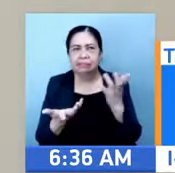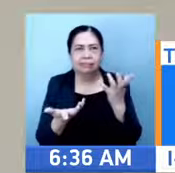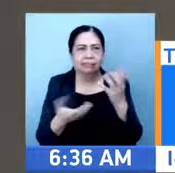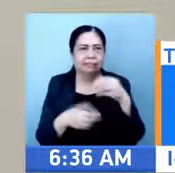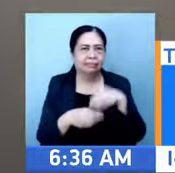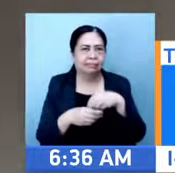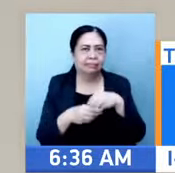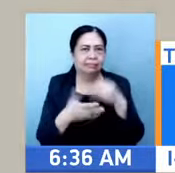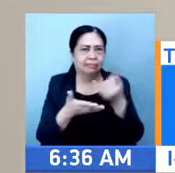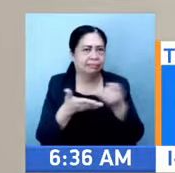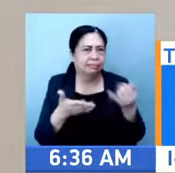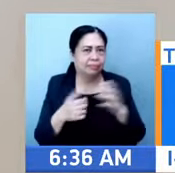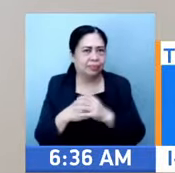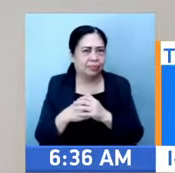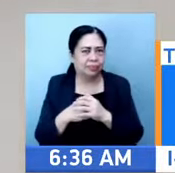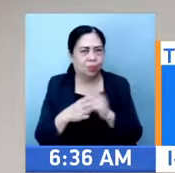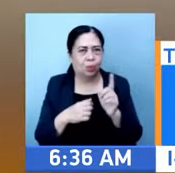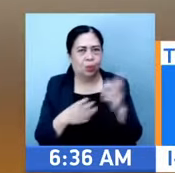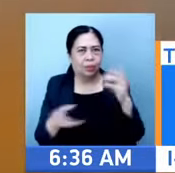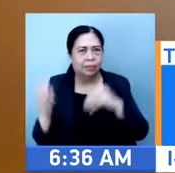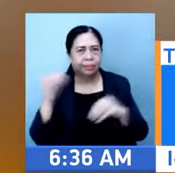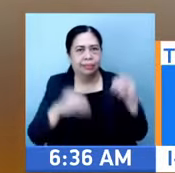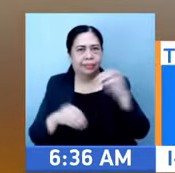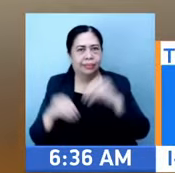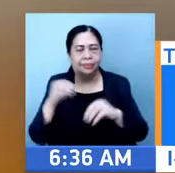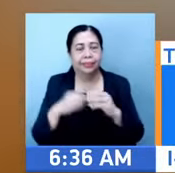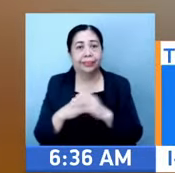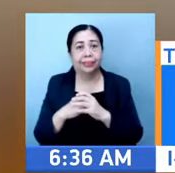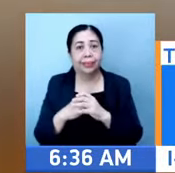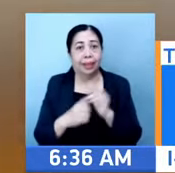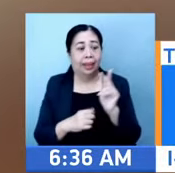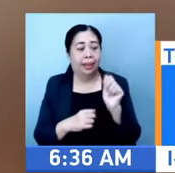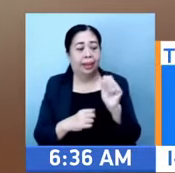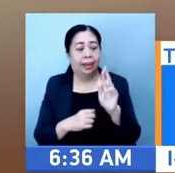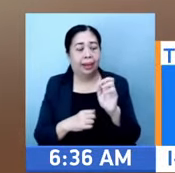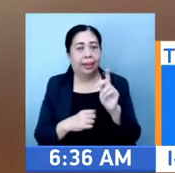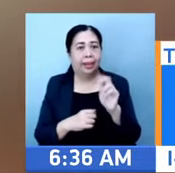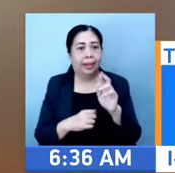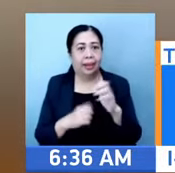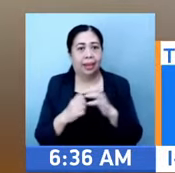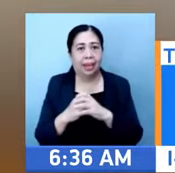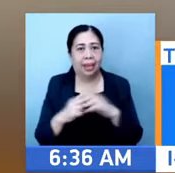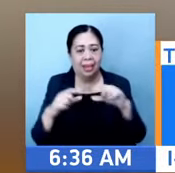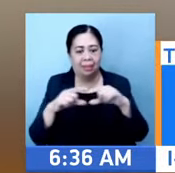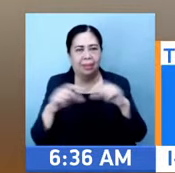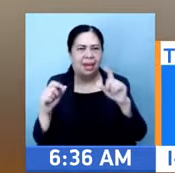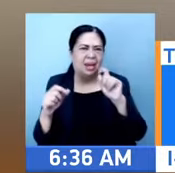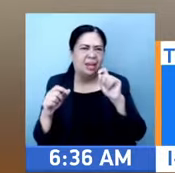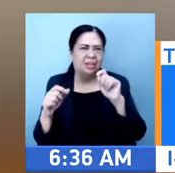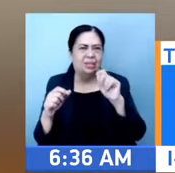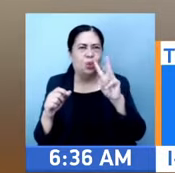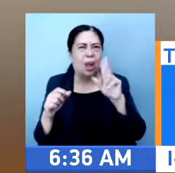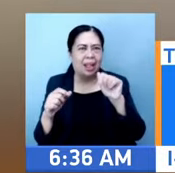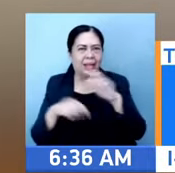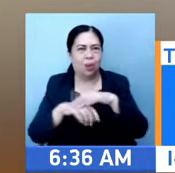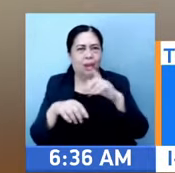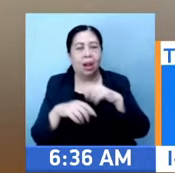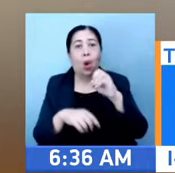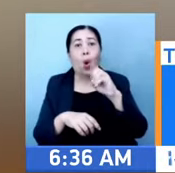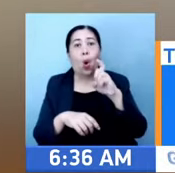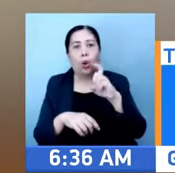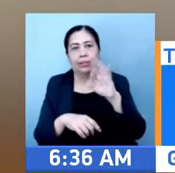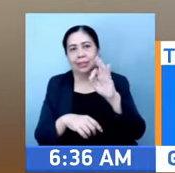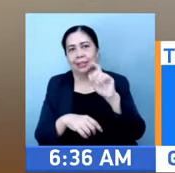or components? Actually, ang kare-kare is meron, di ba, tuwalya, oxtail, di ba? Yep. So, I mean, kasi